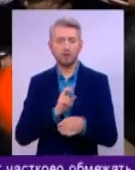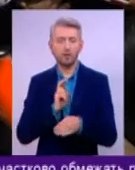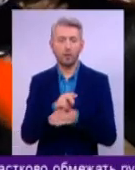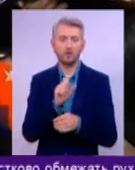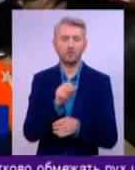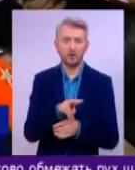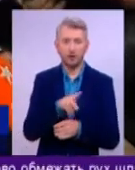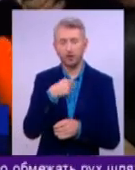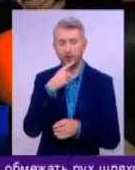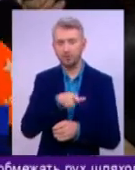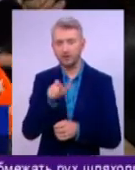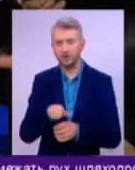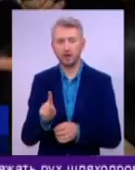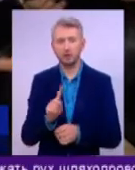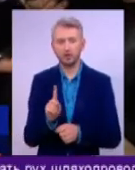говоримо посетителям, що